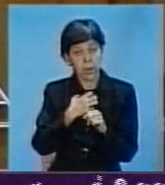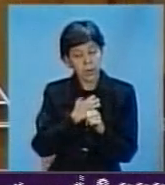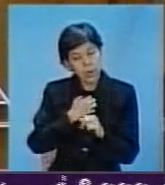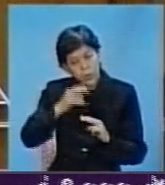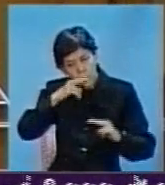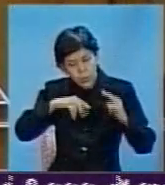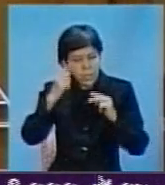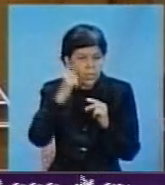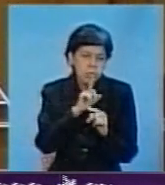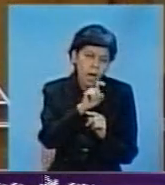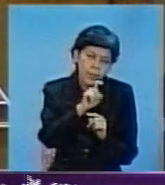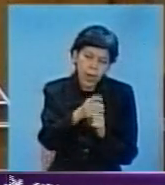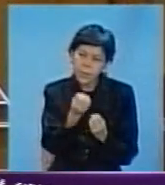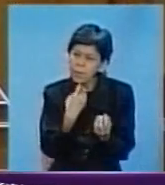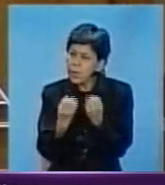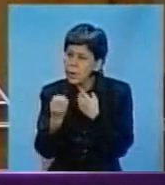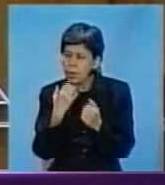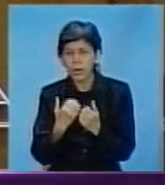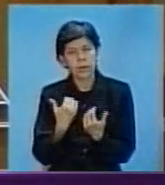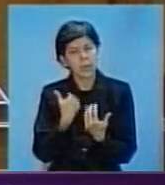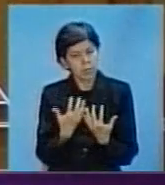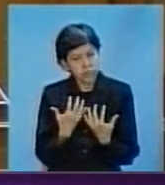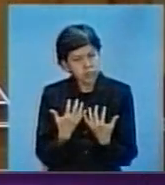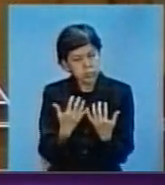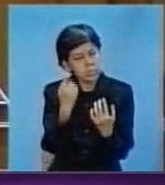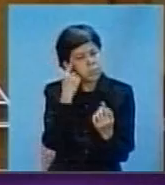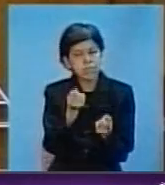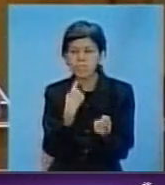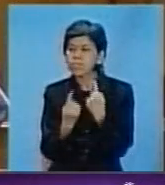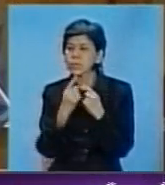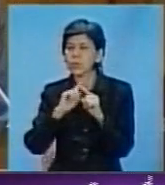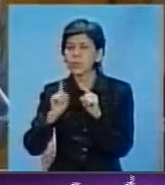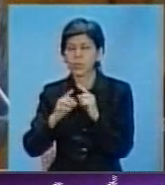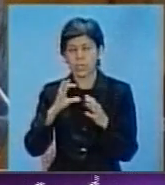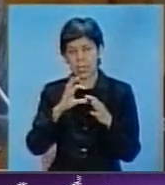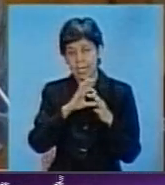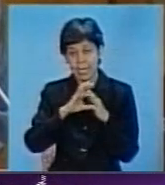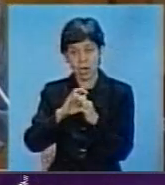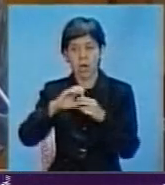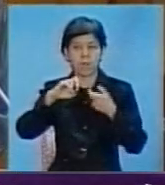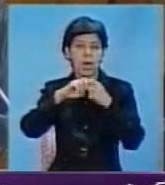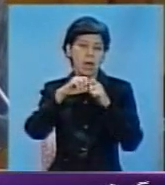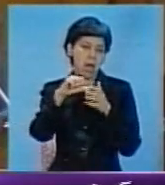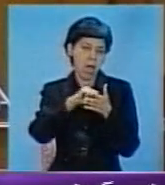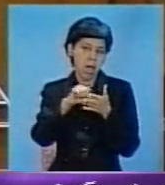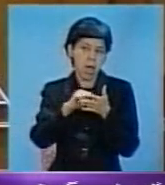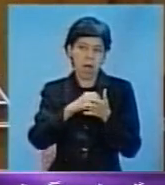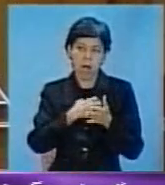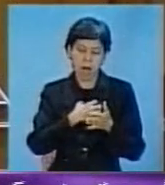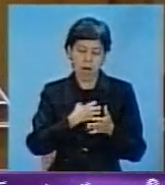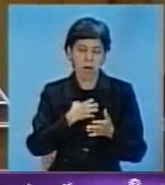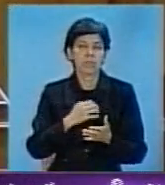การสำรวจความคิดเห็นจะมีทั้งการจัดเวทีในการระดมความคิดเห็นต่างๆเพื่อนำไปสู่การแก้ปัญหาอย่างมีส่วนร่วม